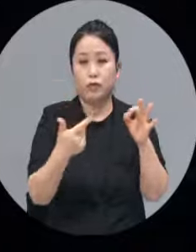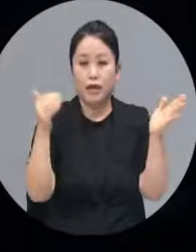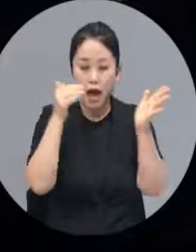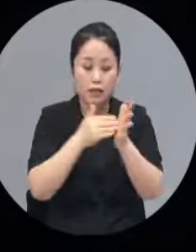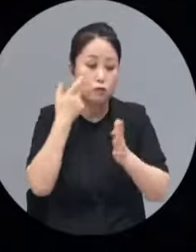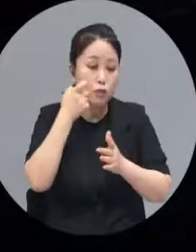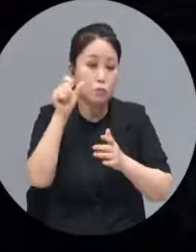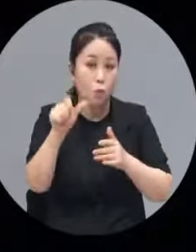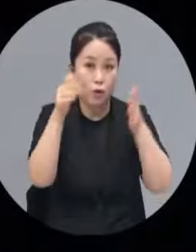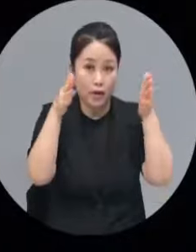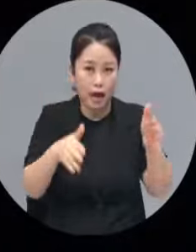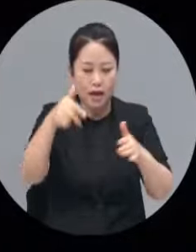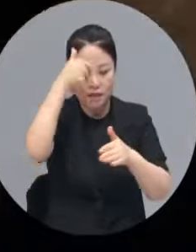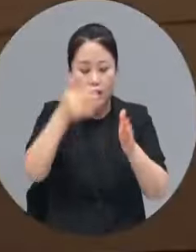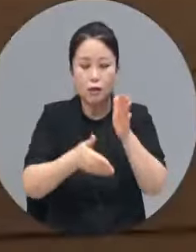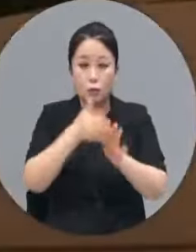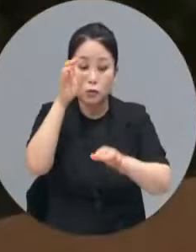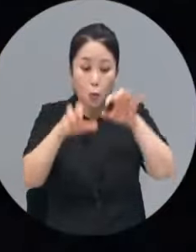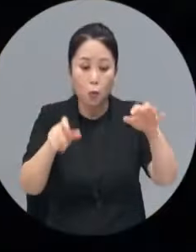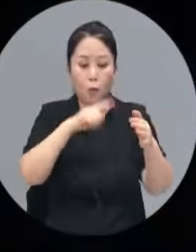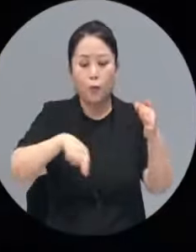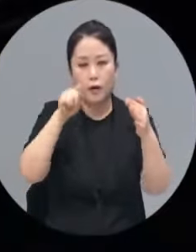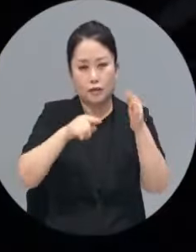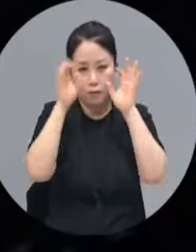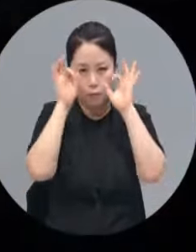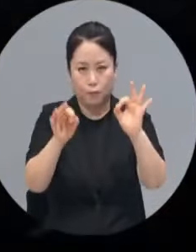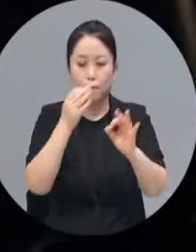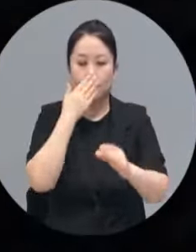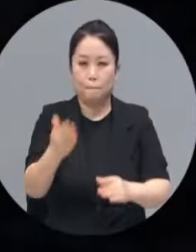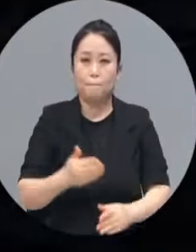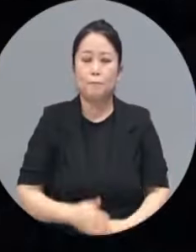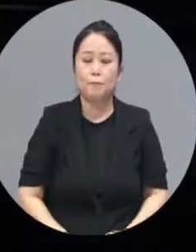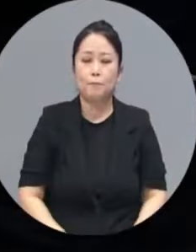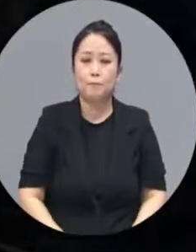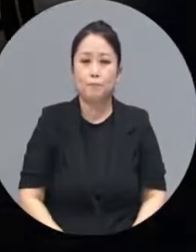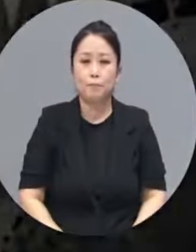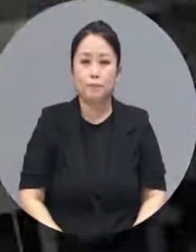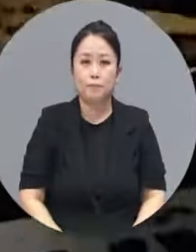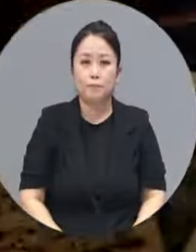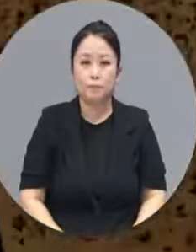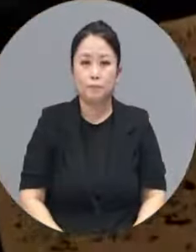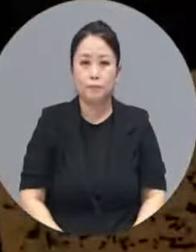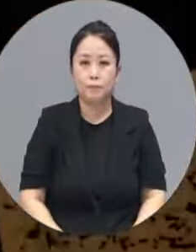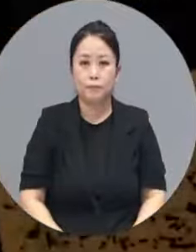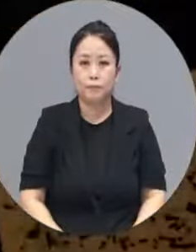원도심 곳곳에서 만나볼 수 있습니다. MBC 뉴스 서준석입니다.